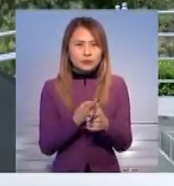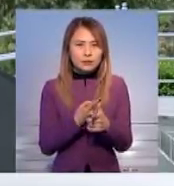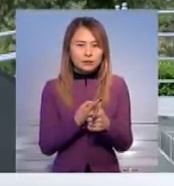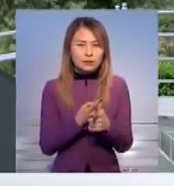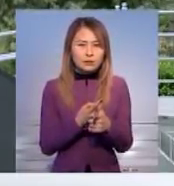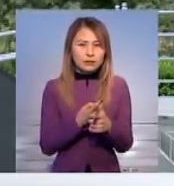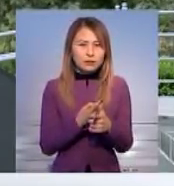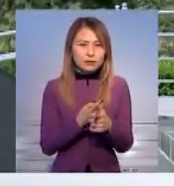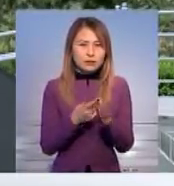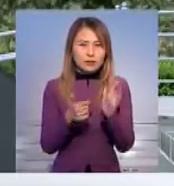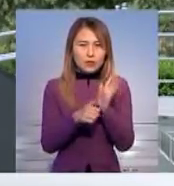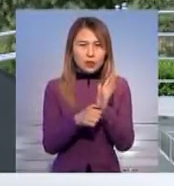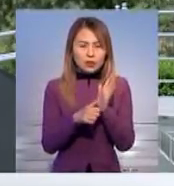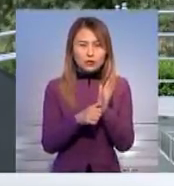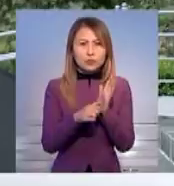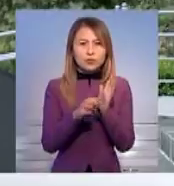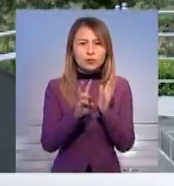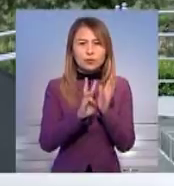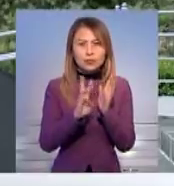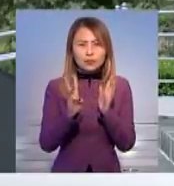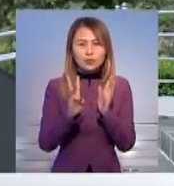үшін 651 миллион теңгеге